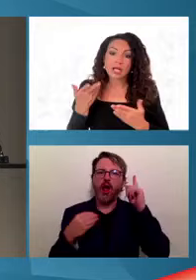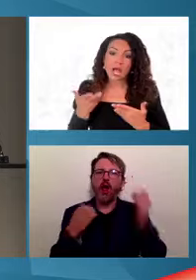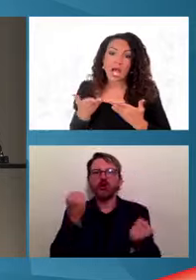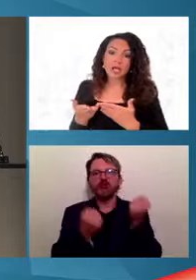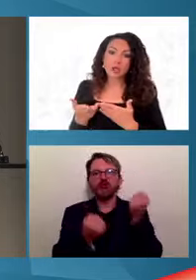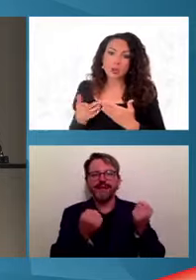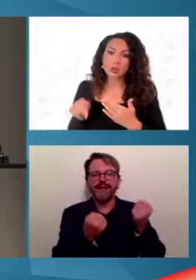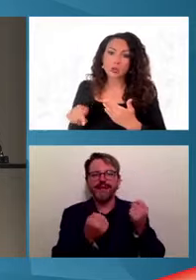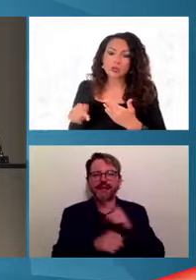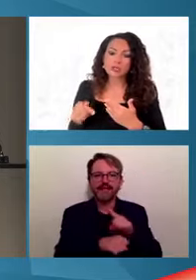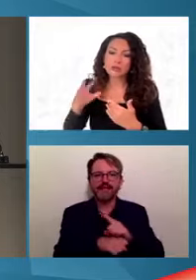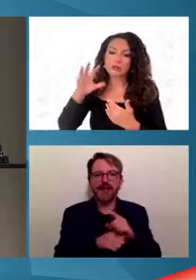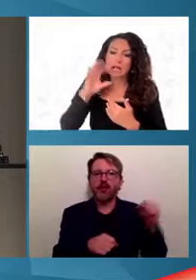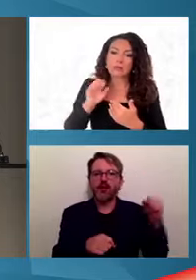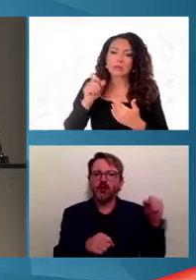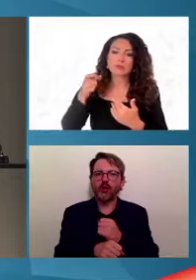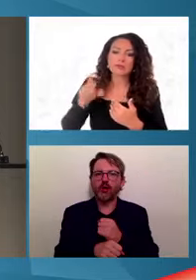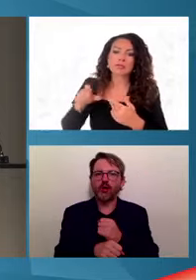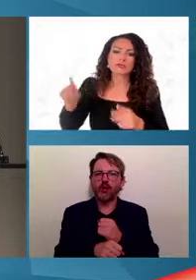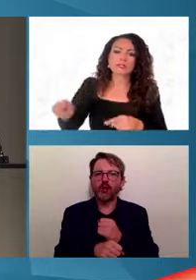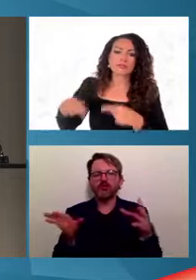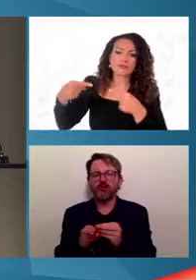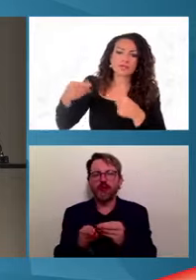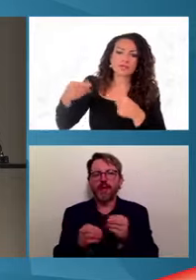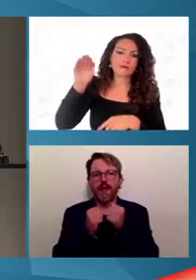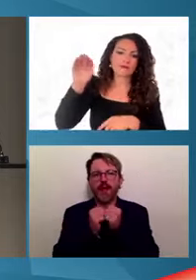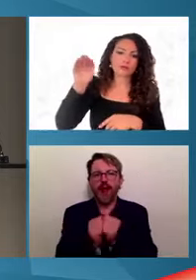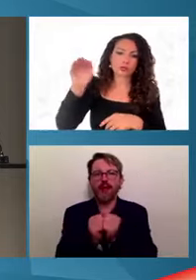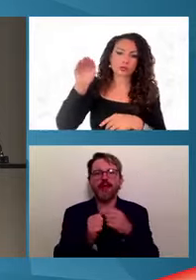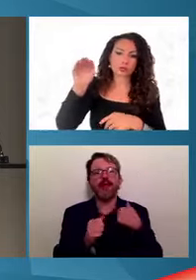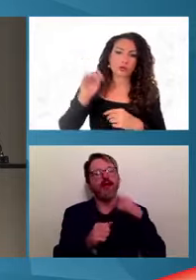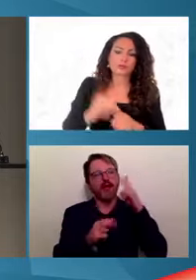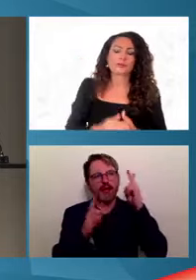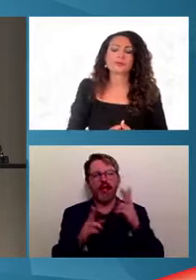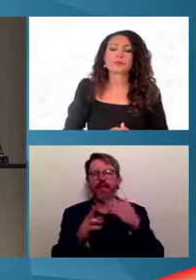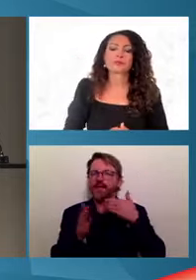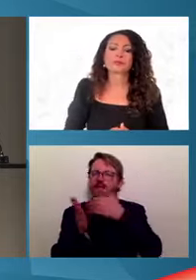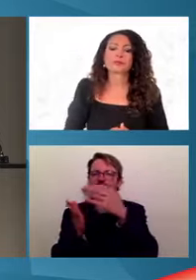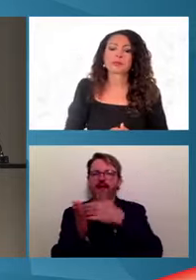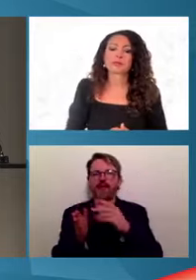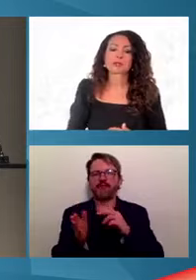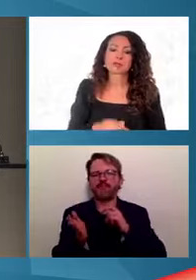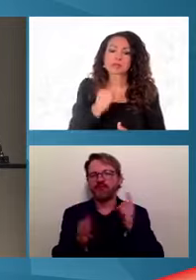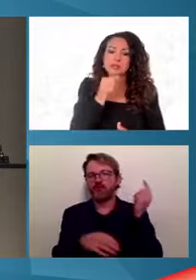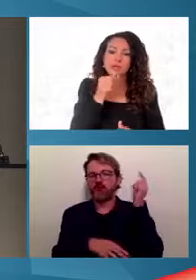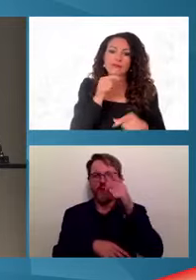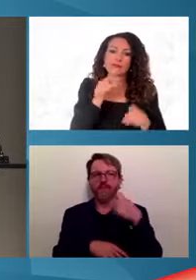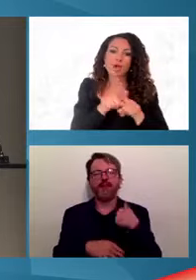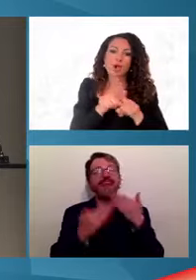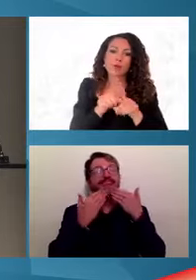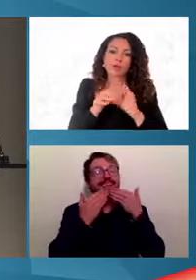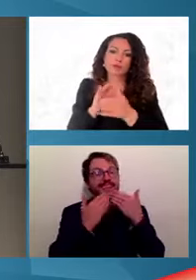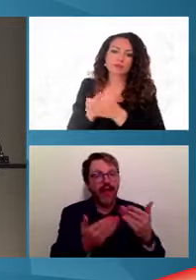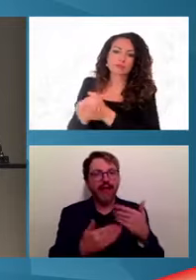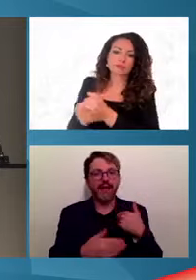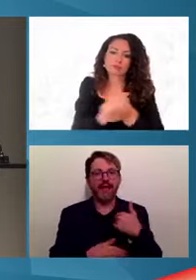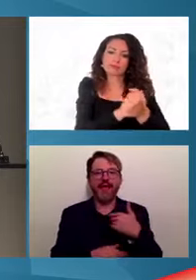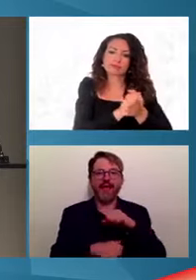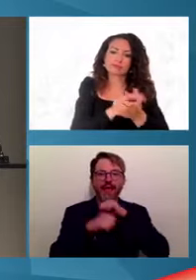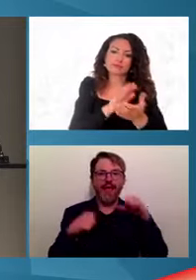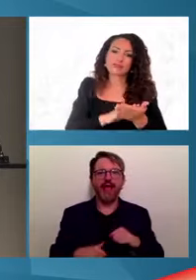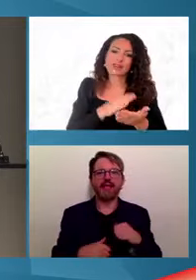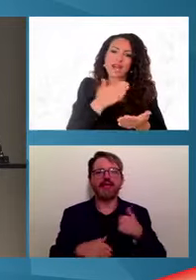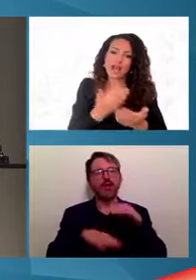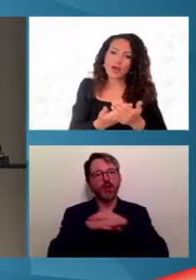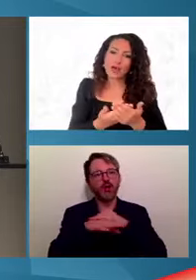allem Menschlichkeit, werden wir ganz, ganz weit kommen. Ich danke euch ganz herzlich, entschuldige mich bei allen auch für